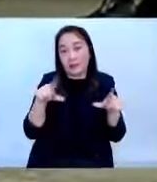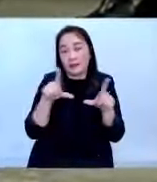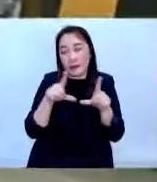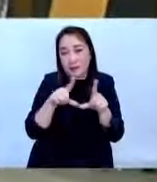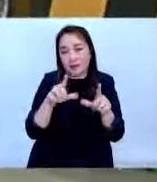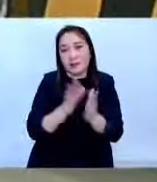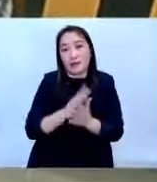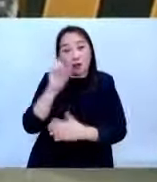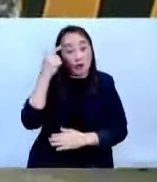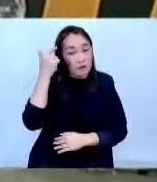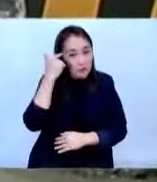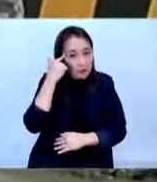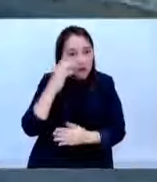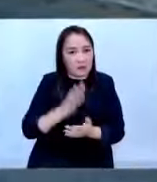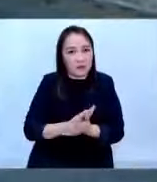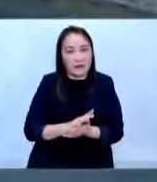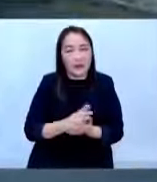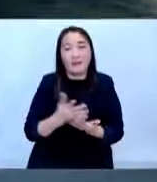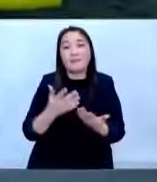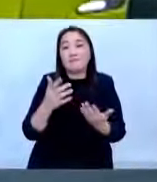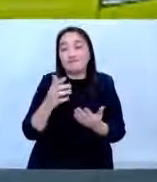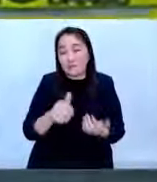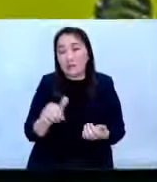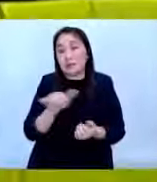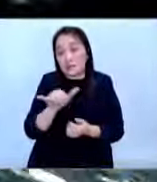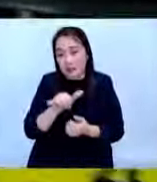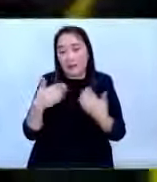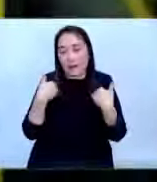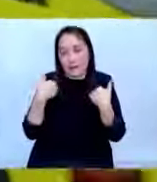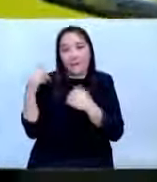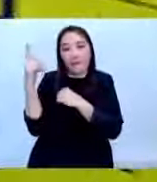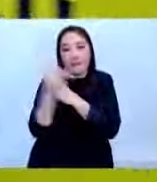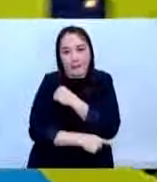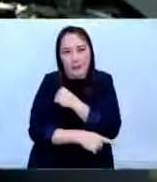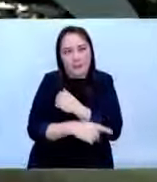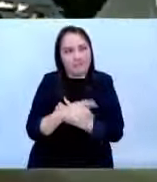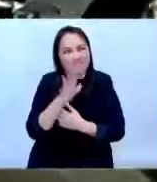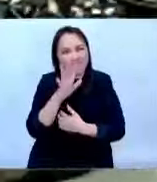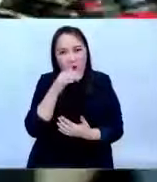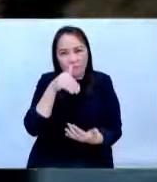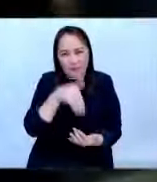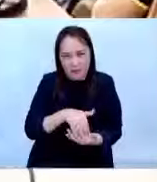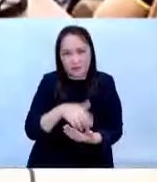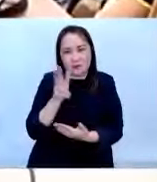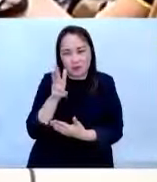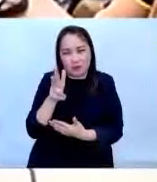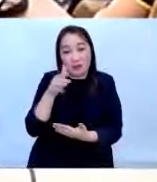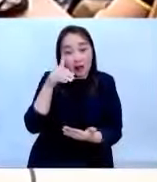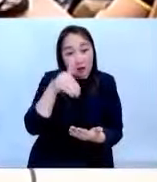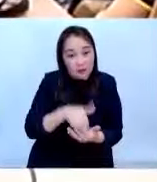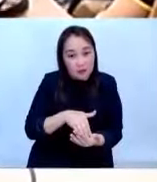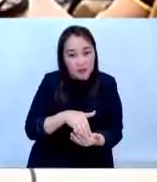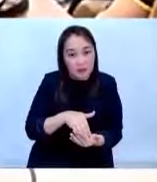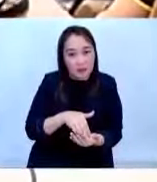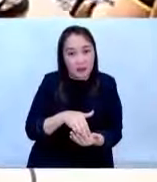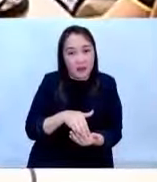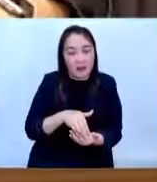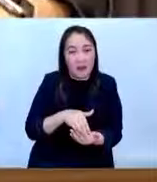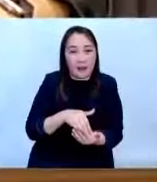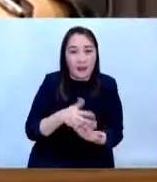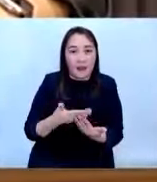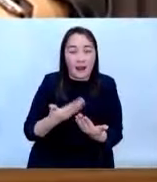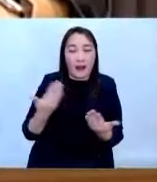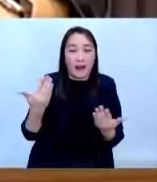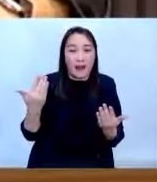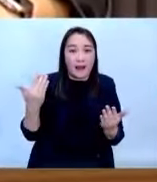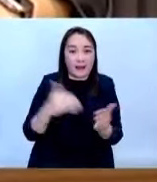hiwalay ng multa sa pagdaan sa EDSA busway na naglalaro sa 5,000 hanggang 30,000 pesos. Muli rin nagpaalala ang